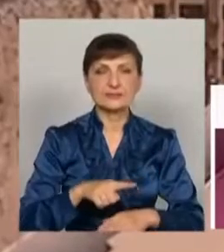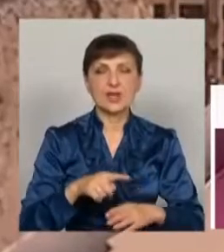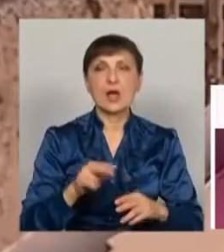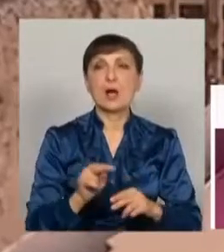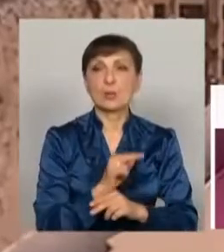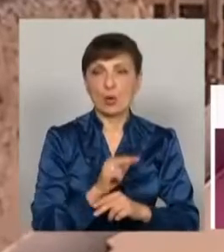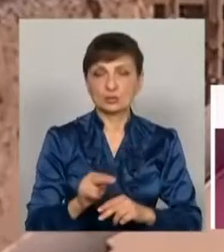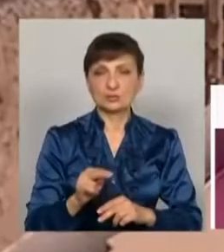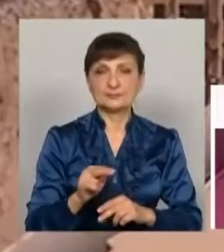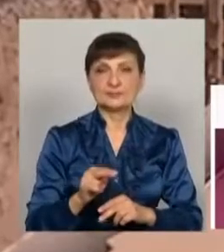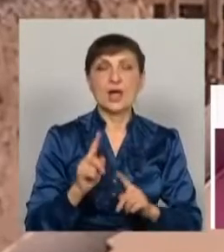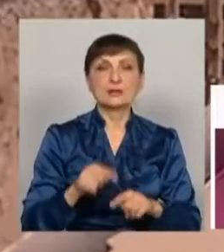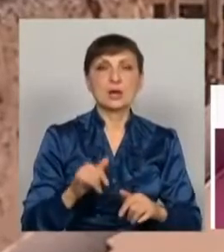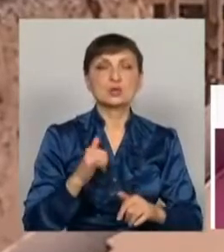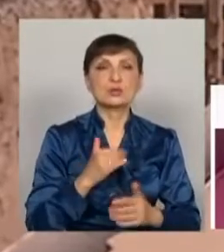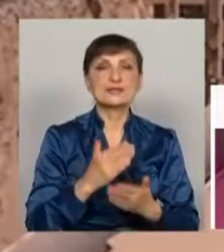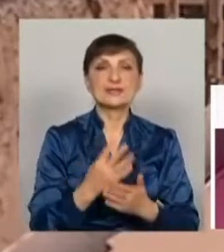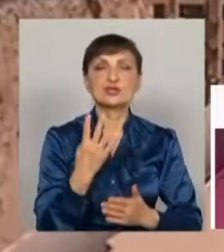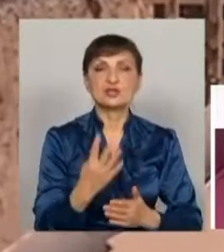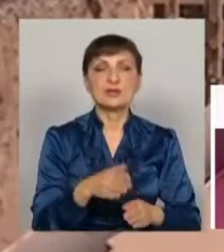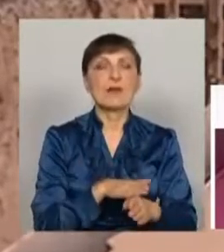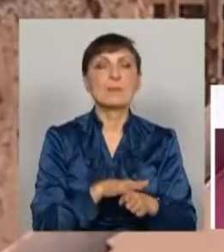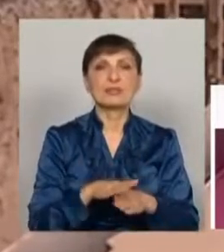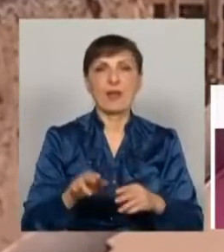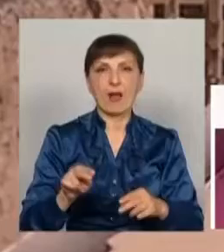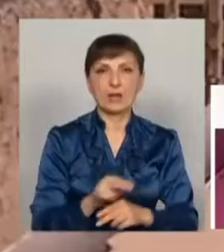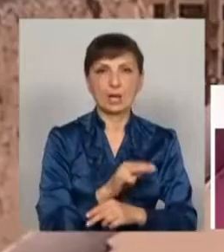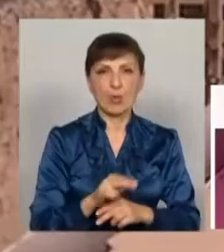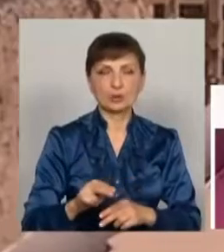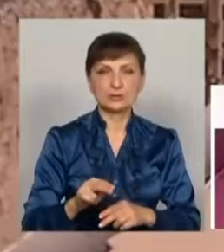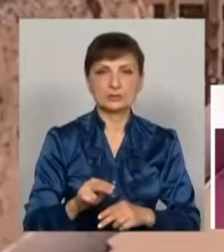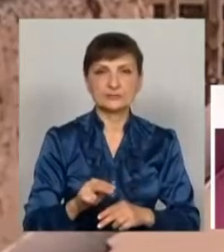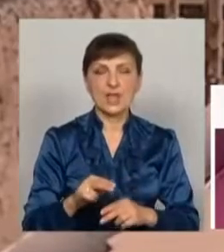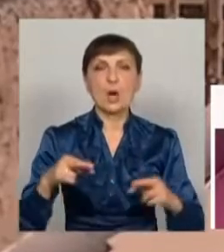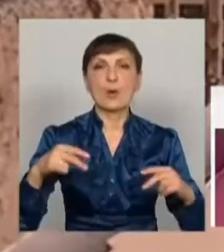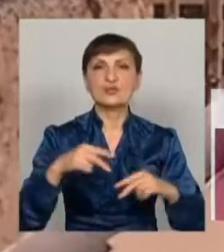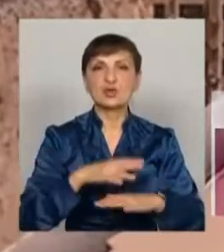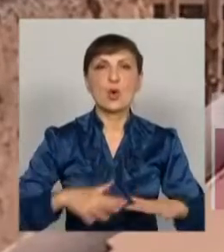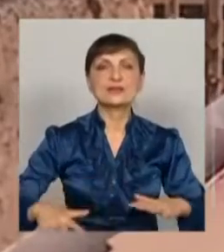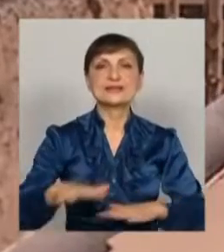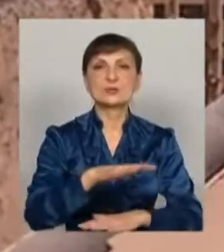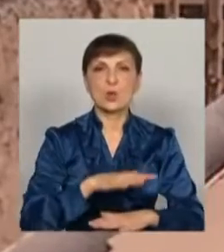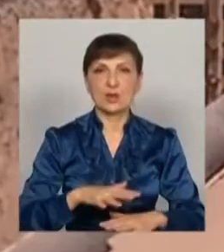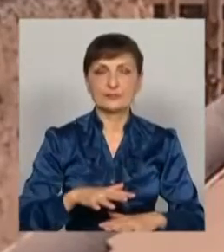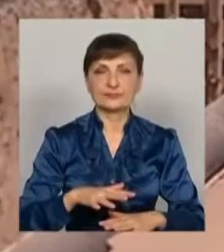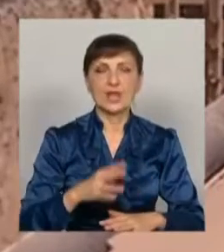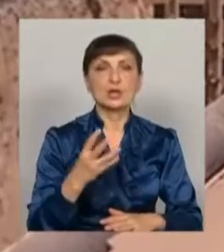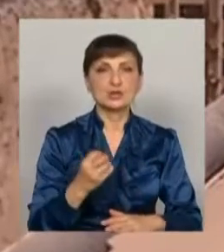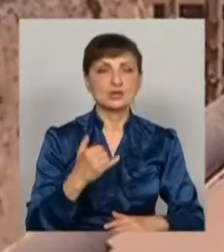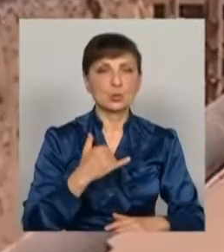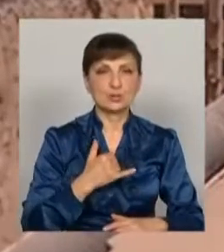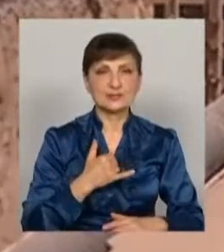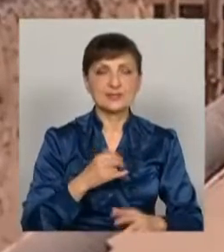ремонты также у нас ведутся 4 капитального ремонта по пешеходным зонам помимо это у нас